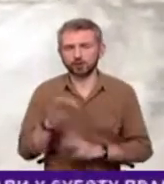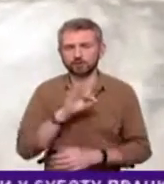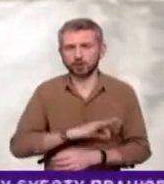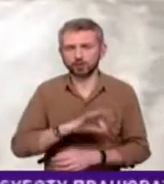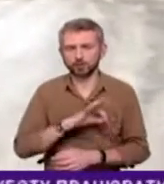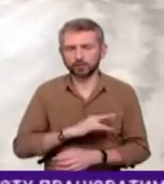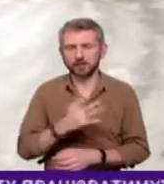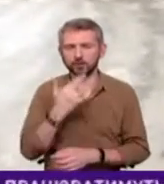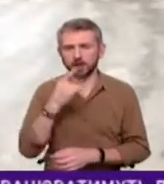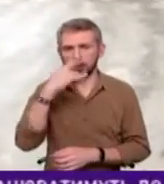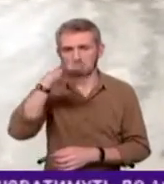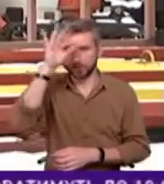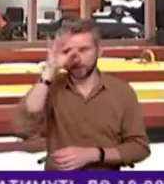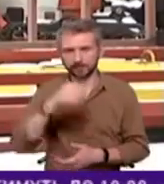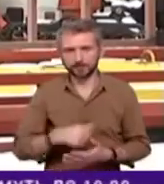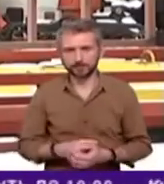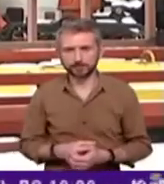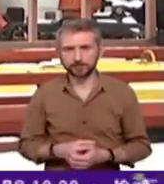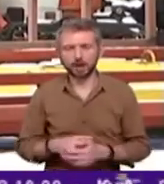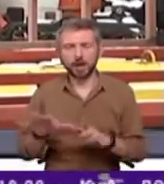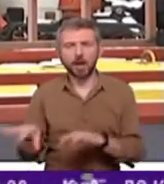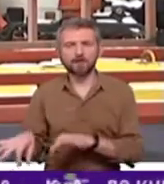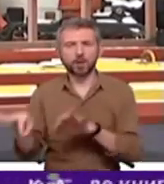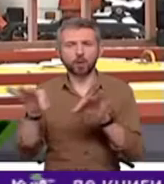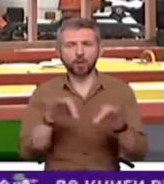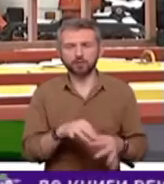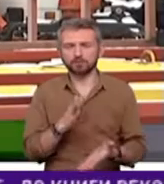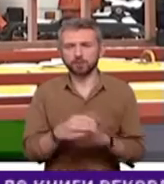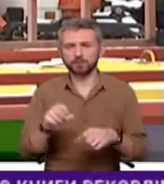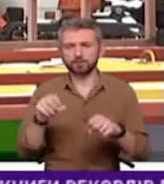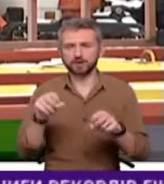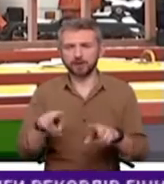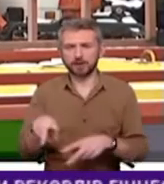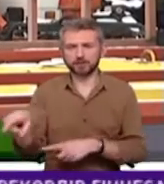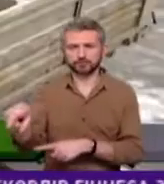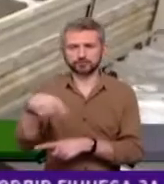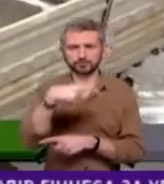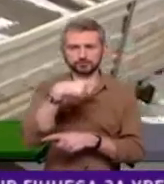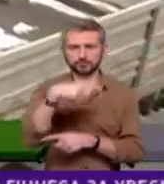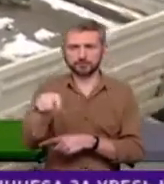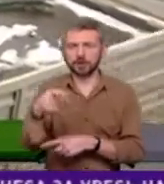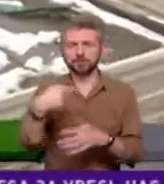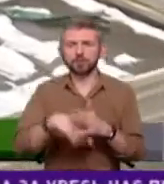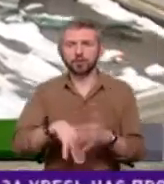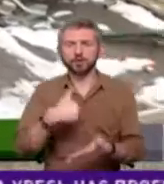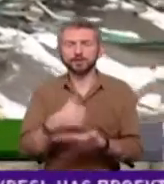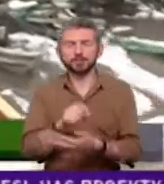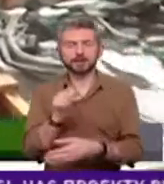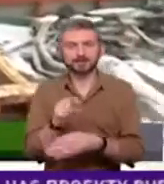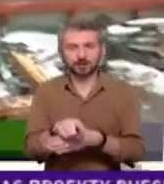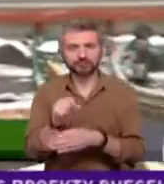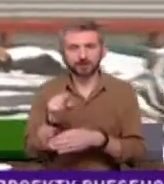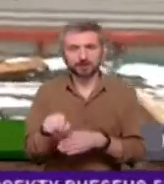використовувати Національна поліція. Евакуатори обладнані спеціальними стійками для машин, бо ж головне призначення